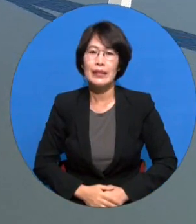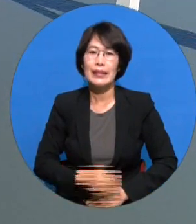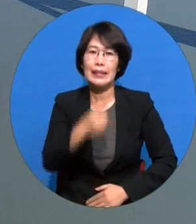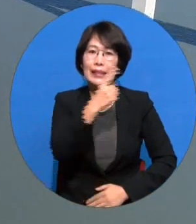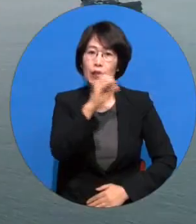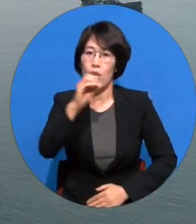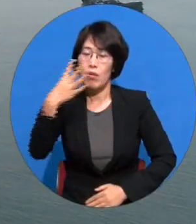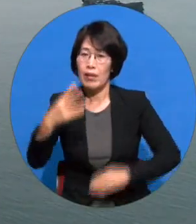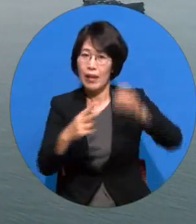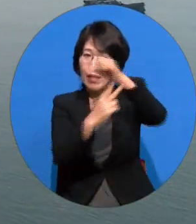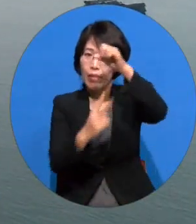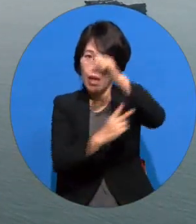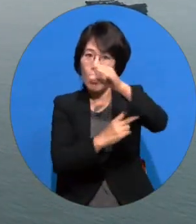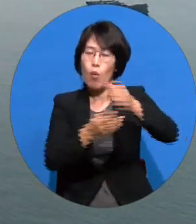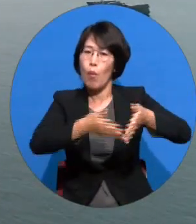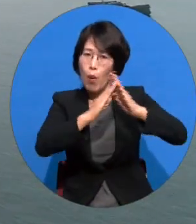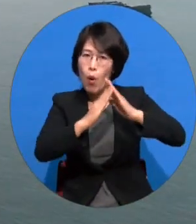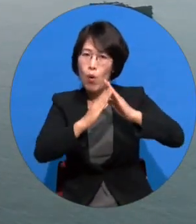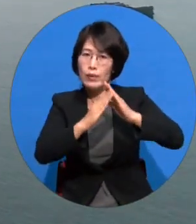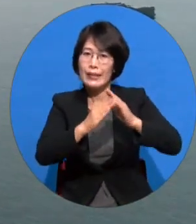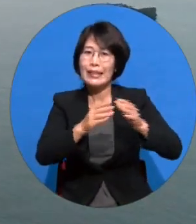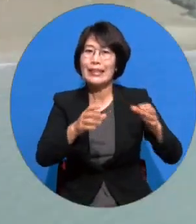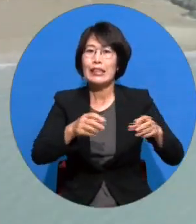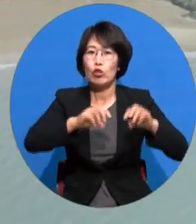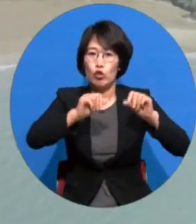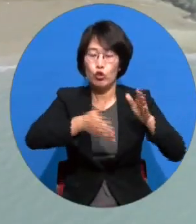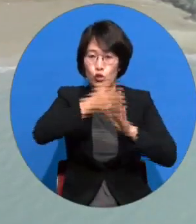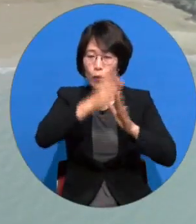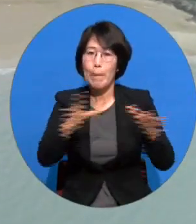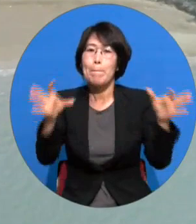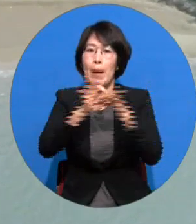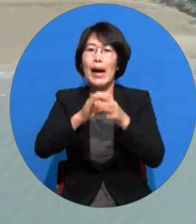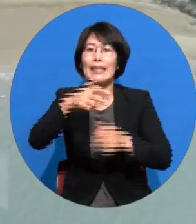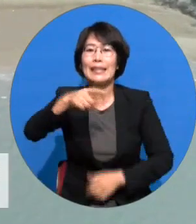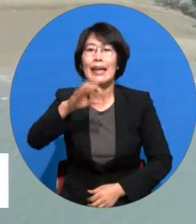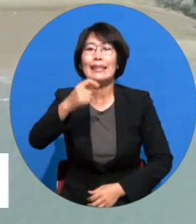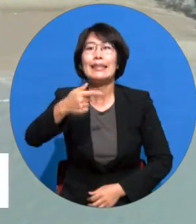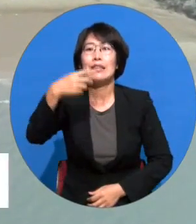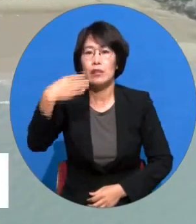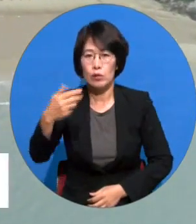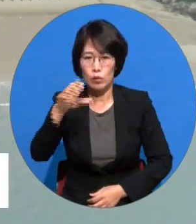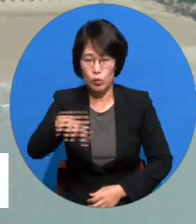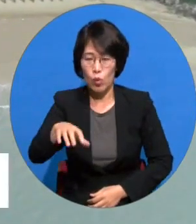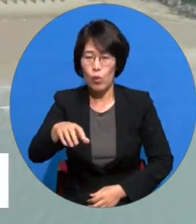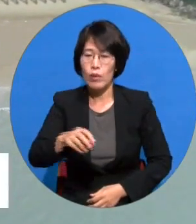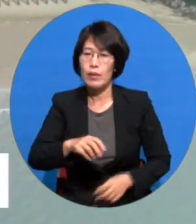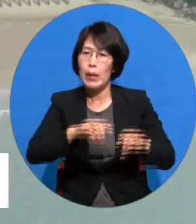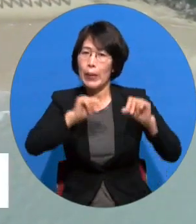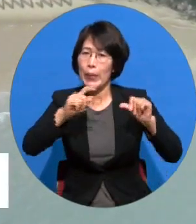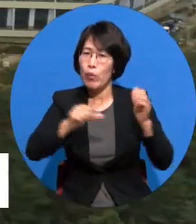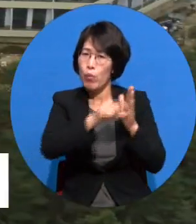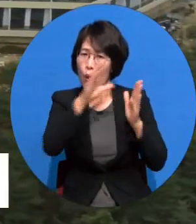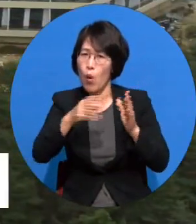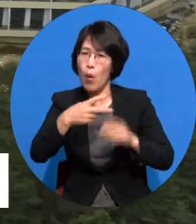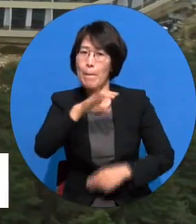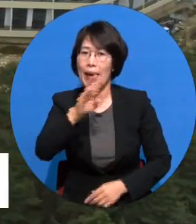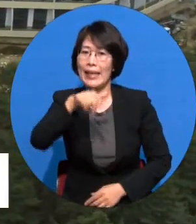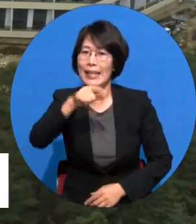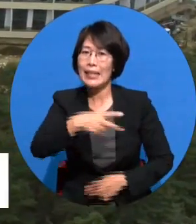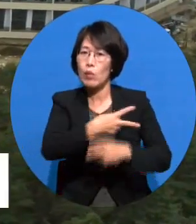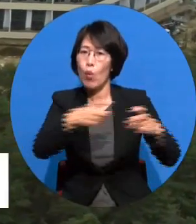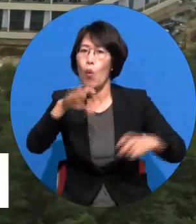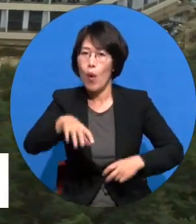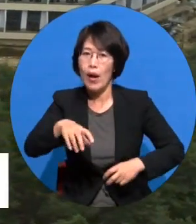천사대교로 육지와 한몸이 된 신안군 자음도 고운 모래를 자랑하는 백길 해수욕장을 마주하고